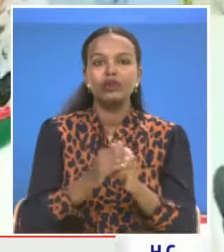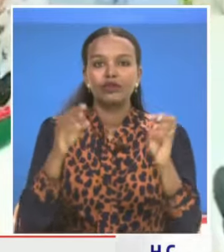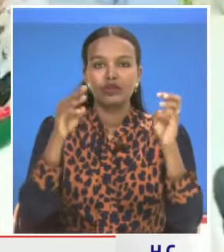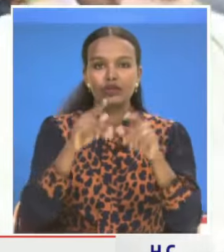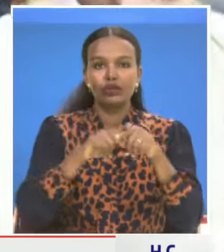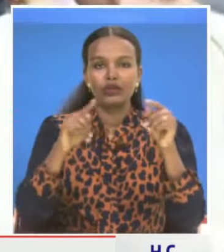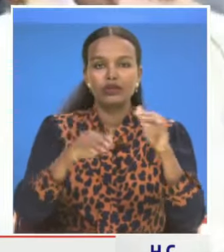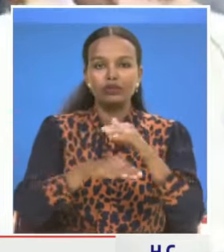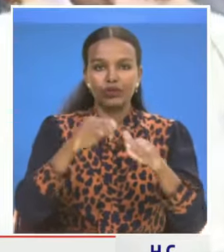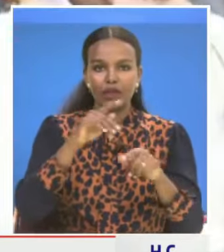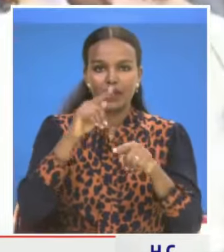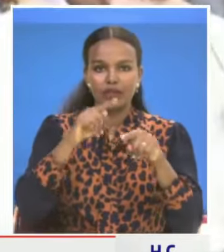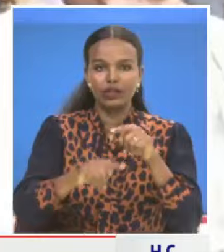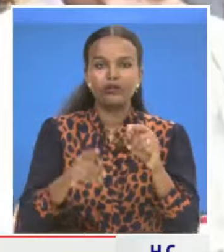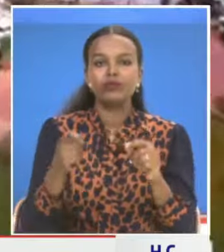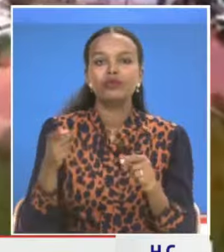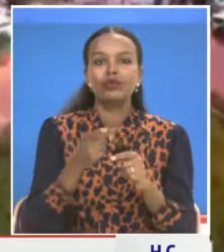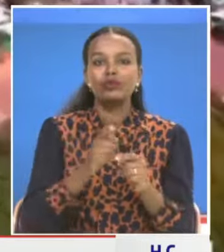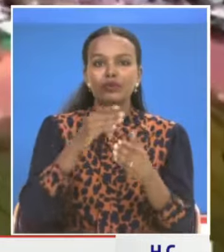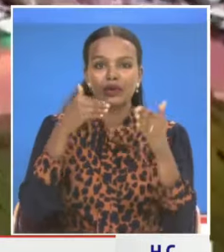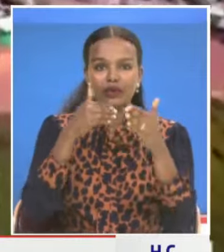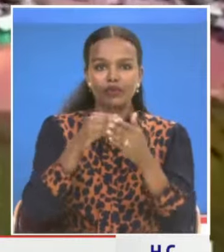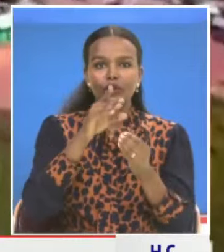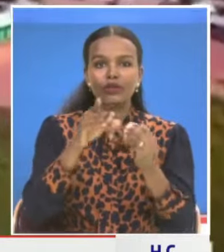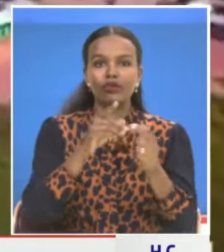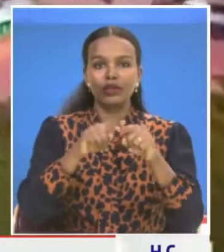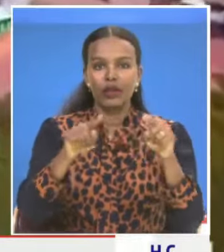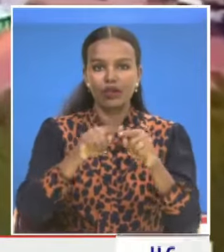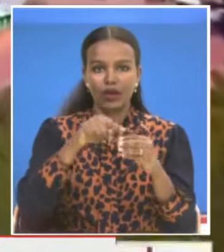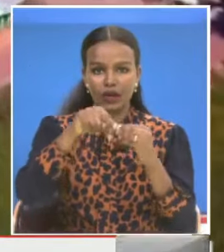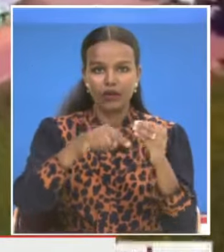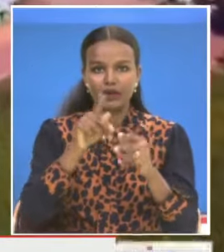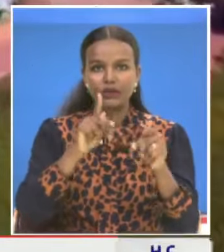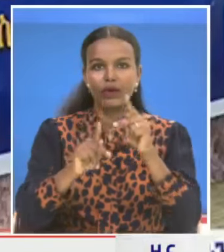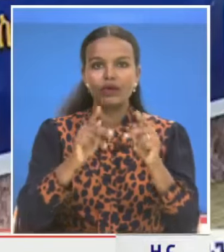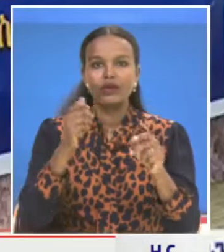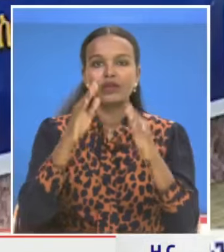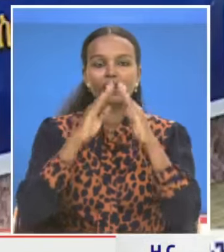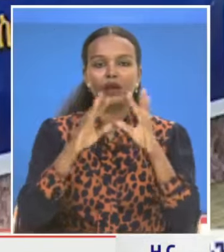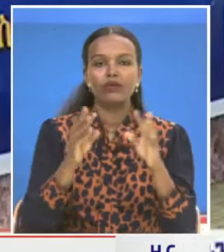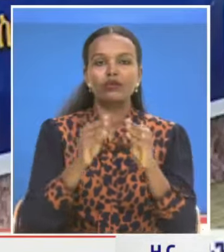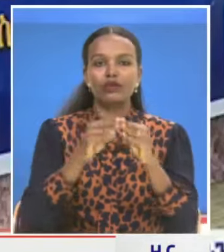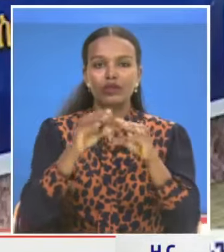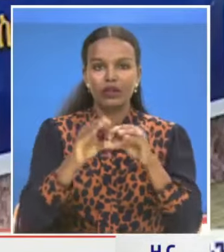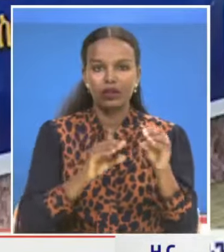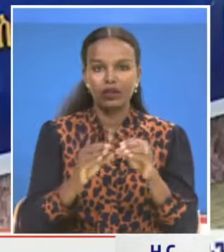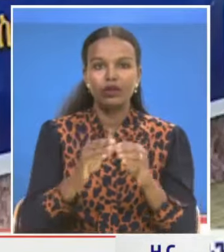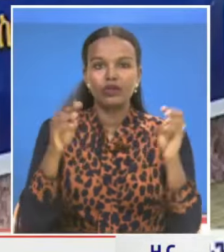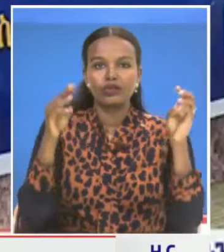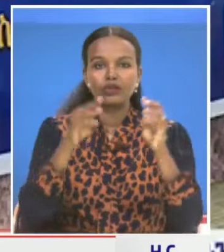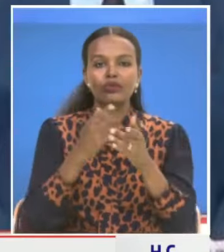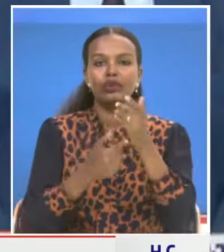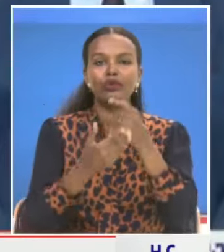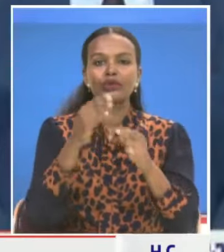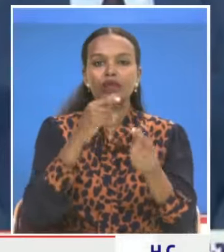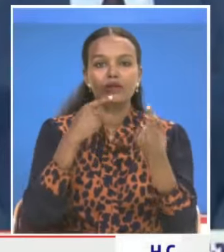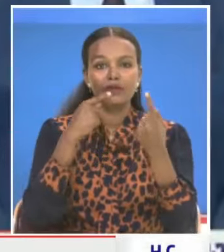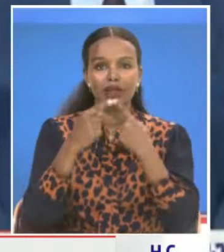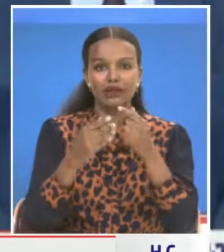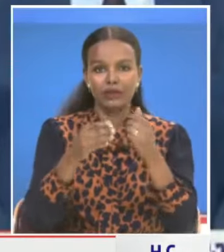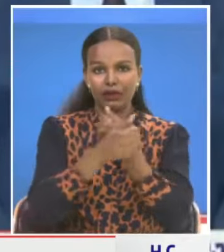ከችግሩ ግን መውጣት አልተቻለም። በመሆኑም በቅርቡ በክልሉ በተለያዩ አካባቢዎች ህዝባዊ የሰላም ኮንፈረንሶች ተካሂደው ችግሩን በውይይትና